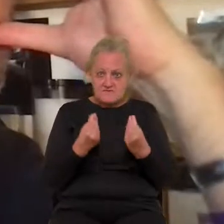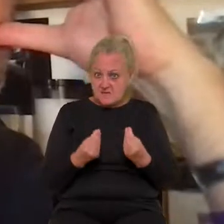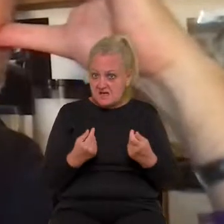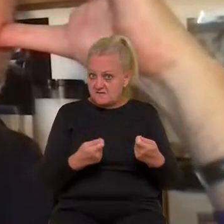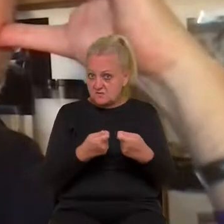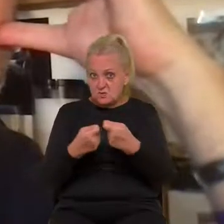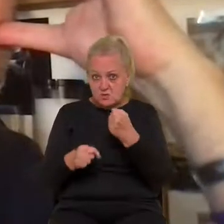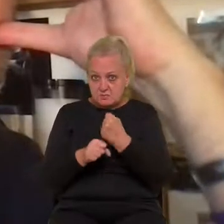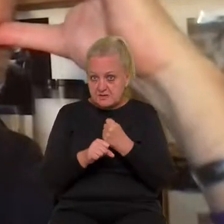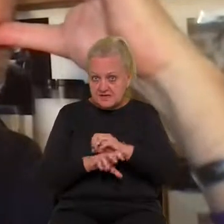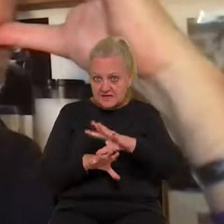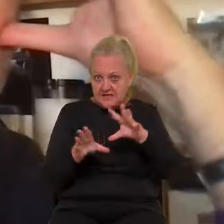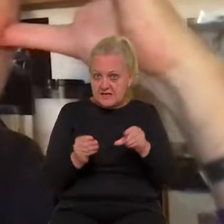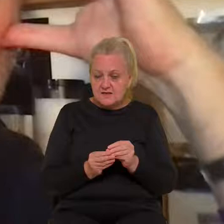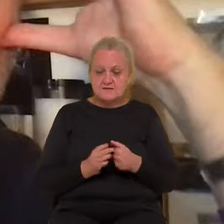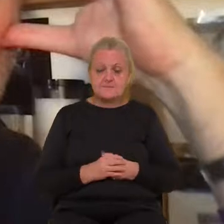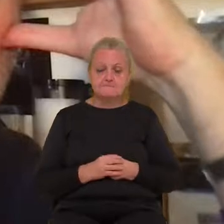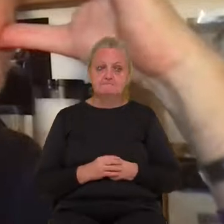sobą. Tak więc